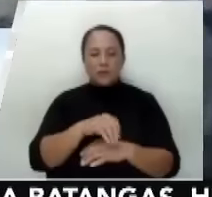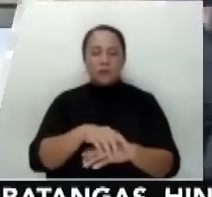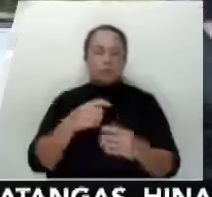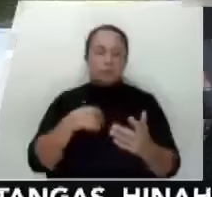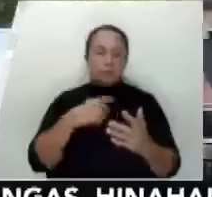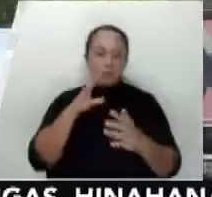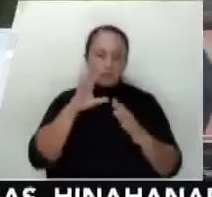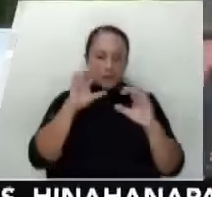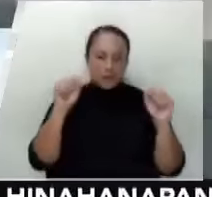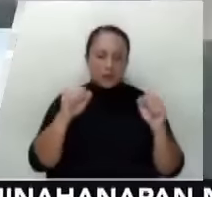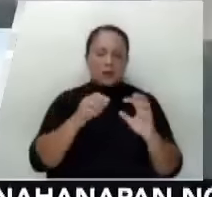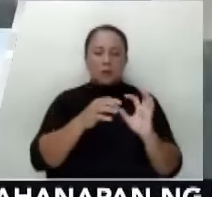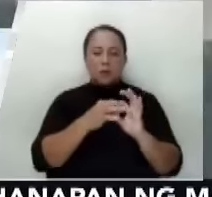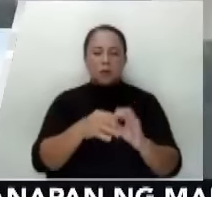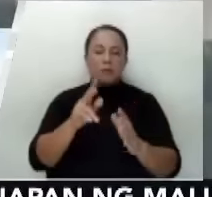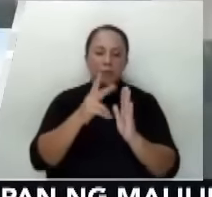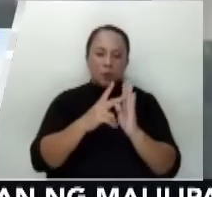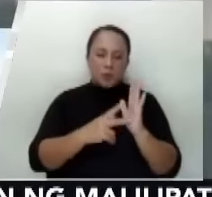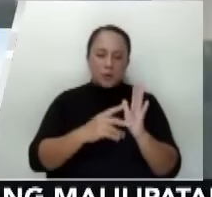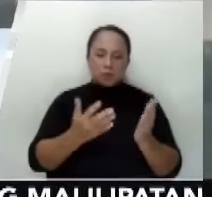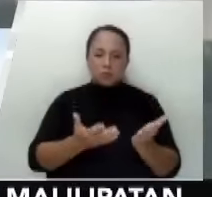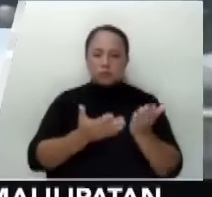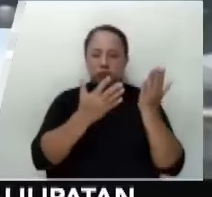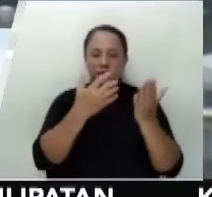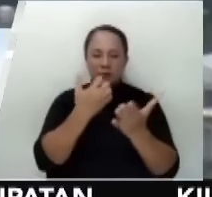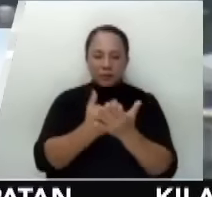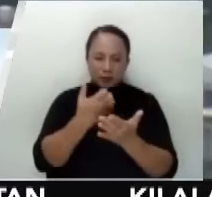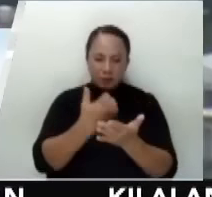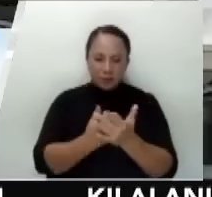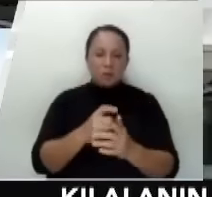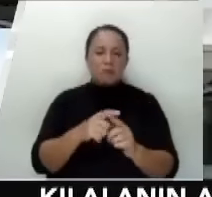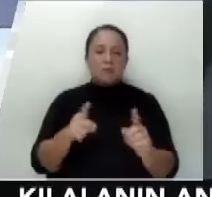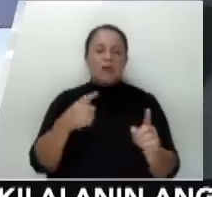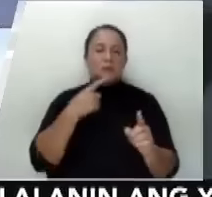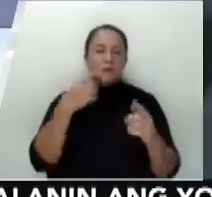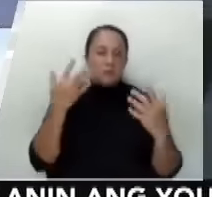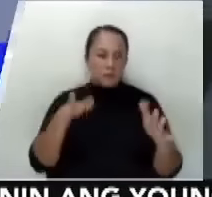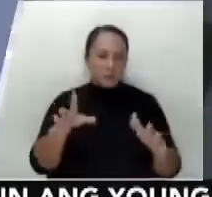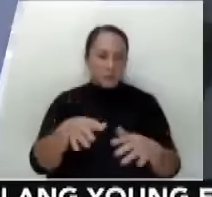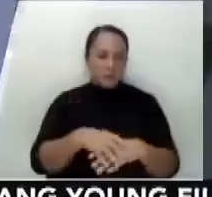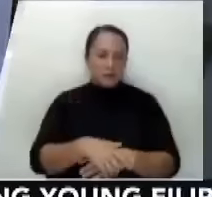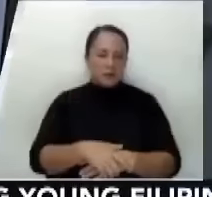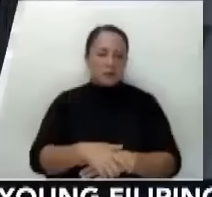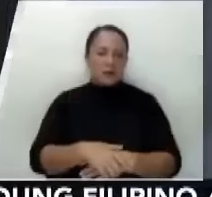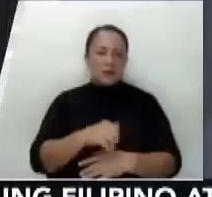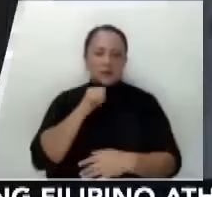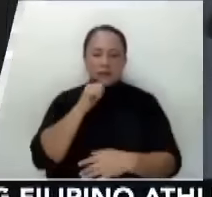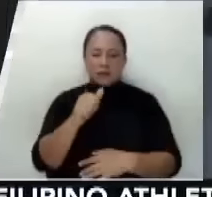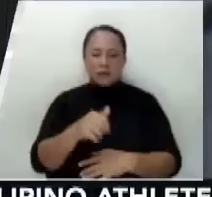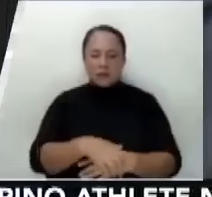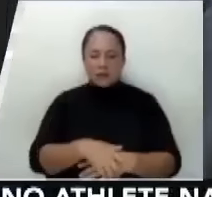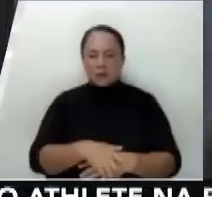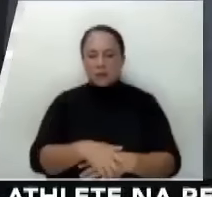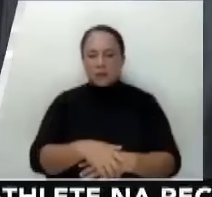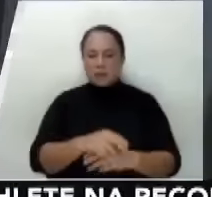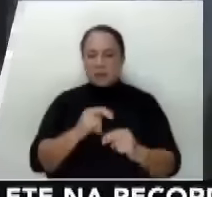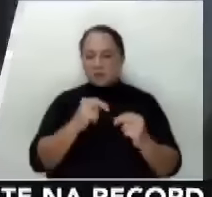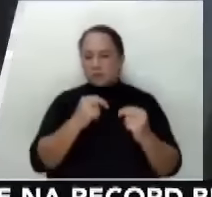mga polisiyang magsusulong sa ekonomiya. Pero paliwanag niya, it's not a position wherein